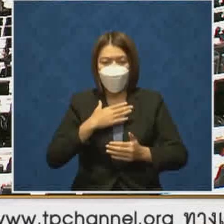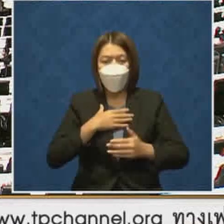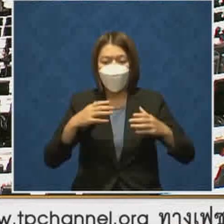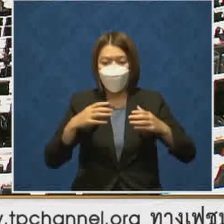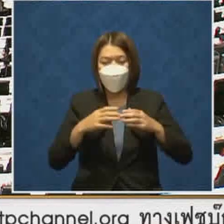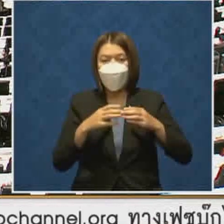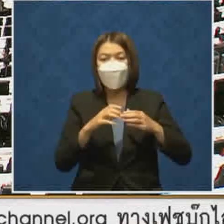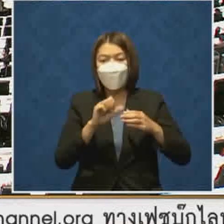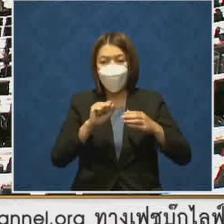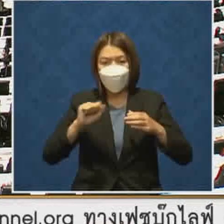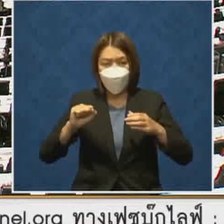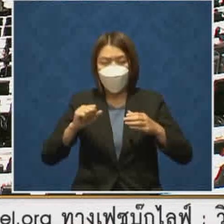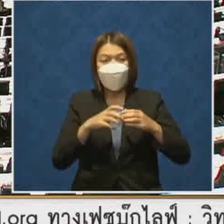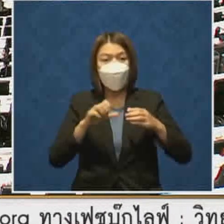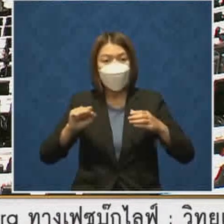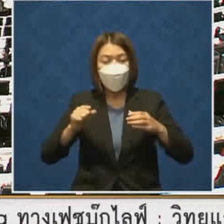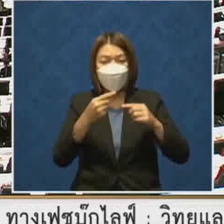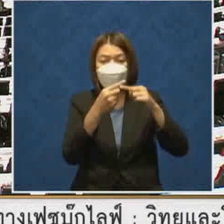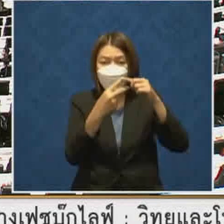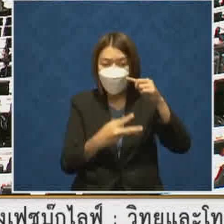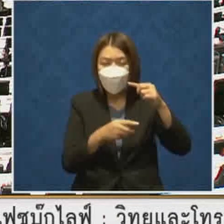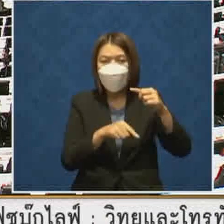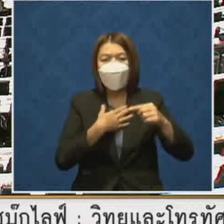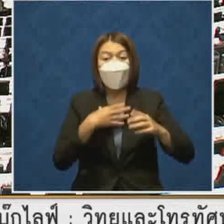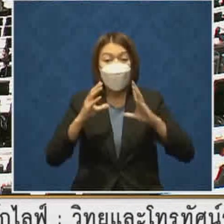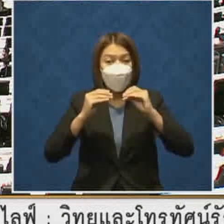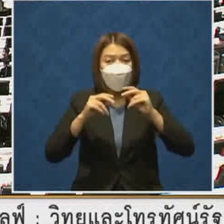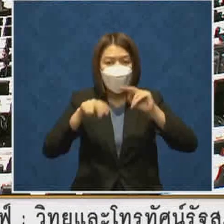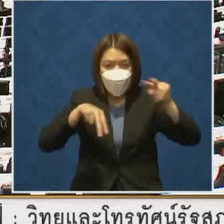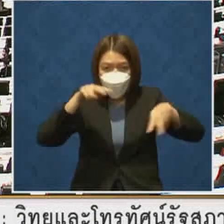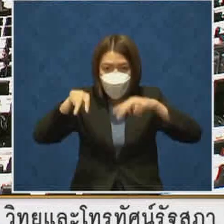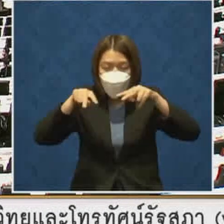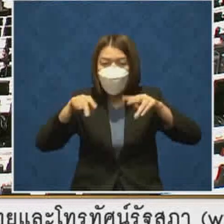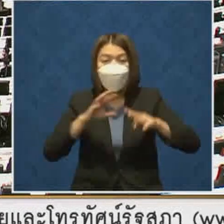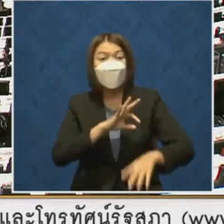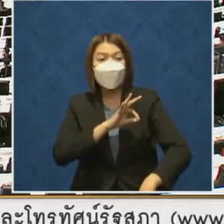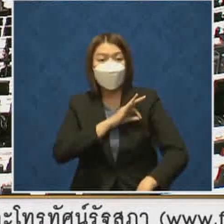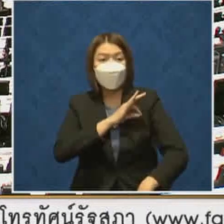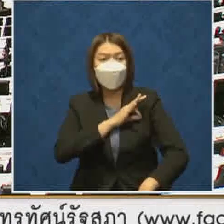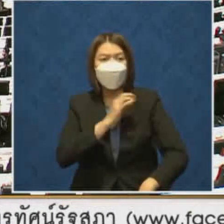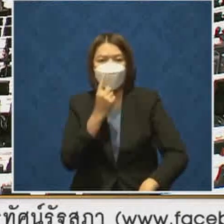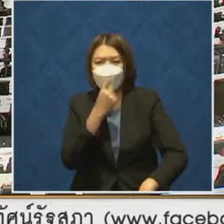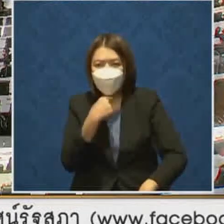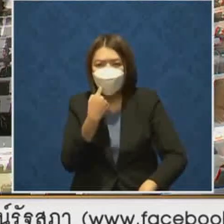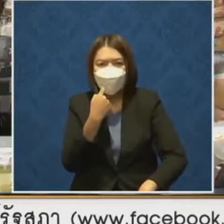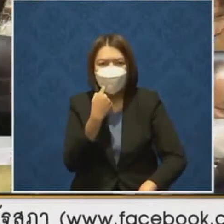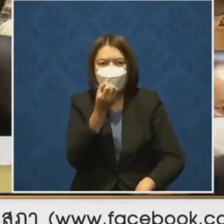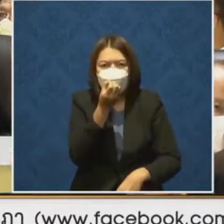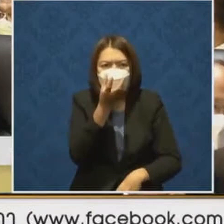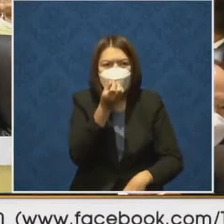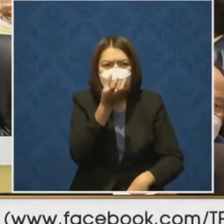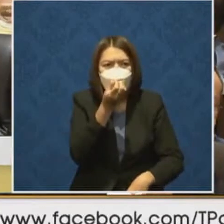ทางซอยรังน้ำนะครับซอยรังน้ำเครือข่ายพวกนี้ก็สุดท้ายก็ไปอยู่ที่ลุงคนเดียวเป็นศูนย์รวม